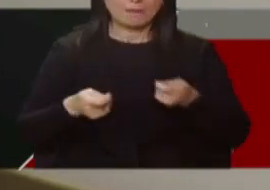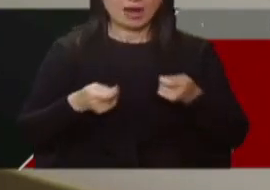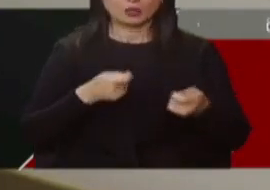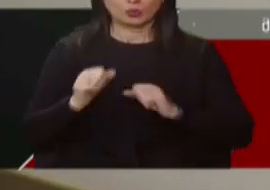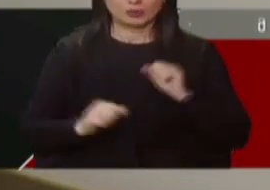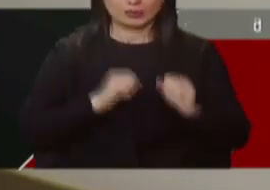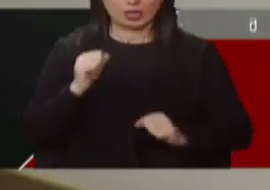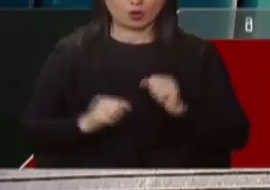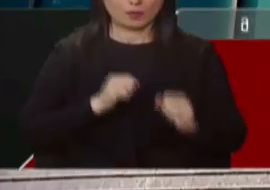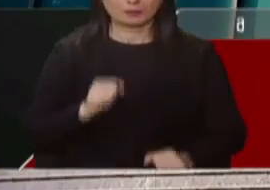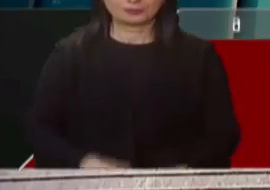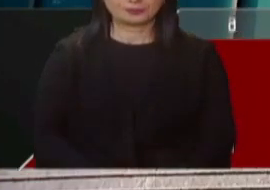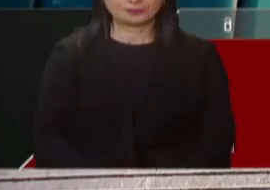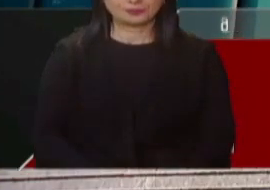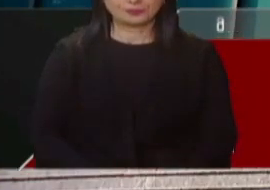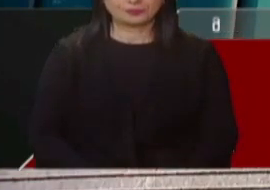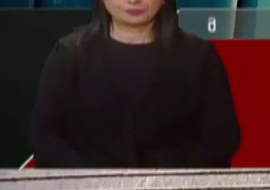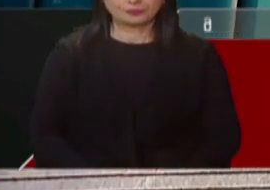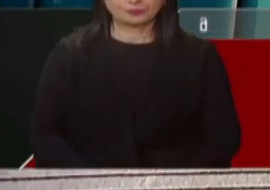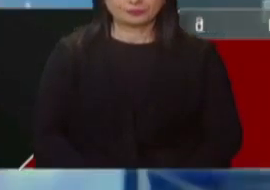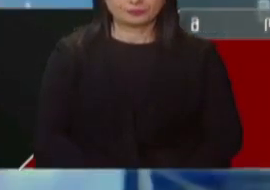მანიპულირების მცდელობას.